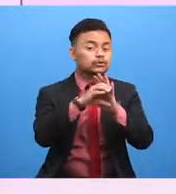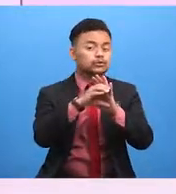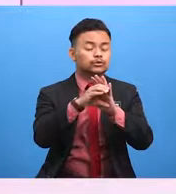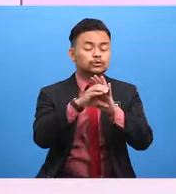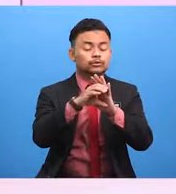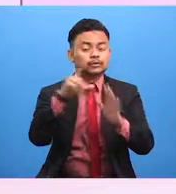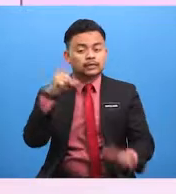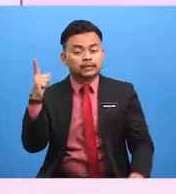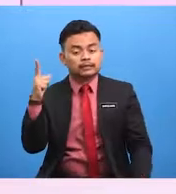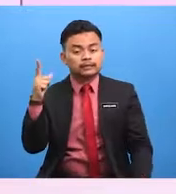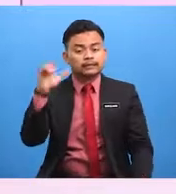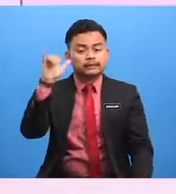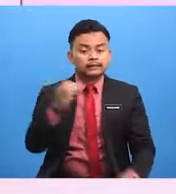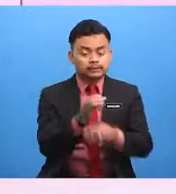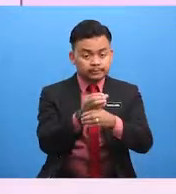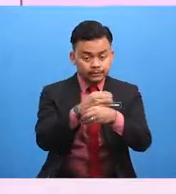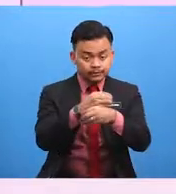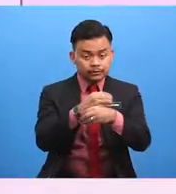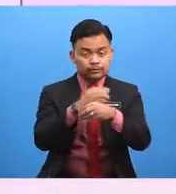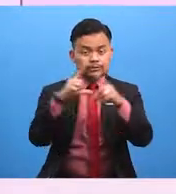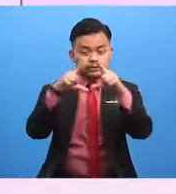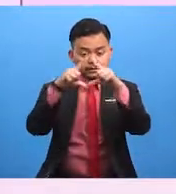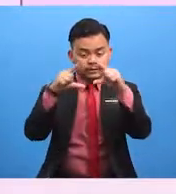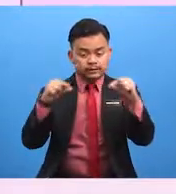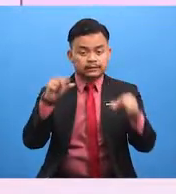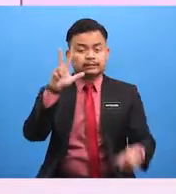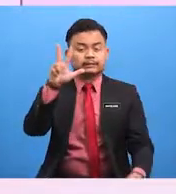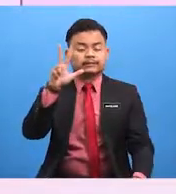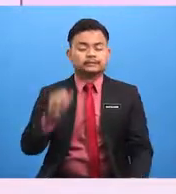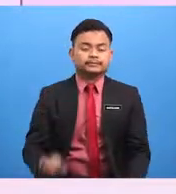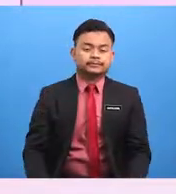lain yang berbentuk segitiga.